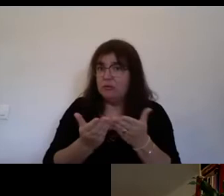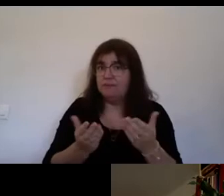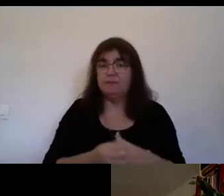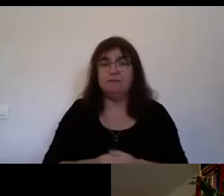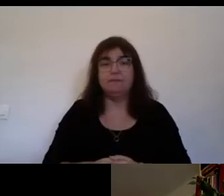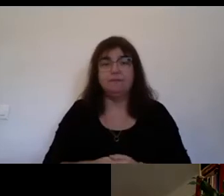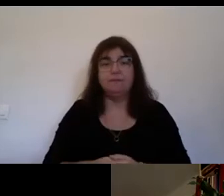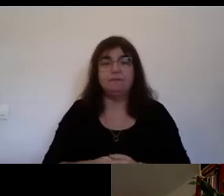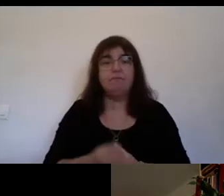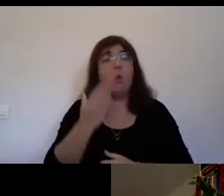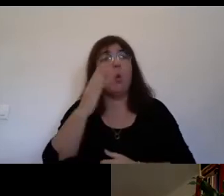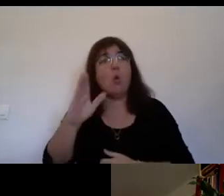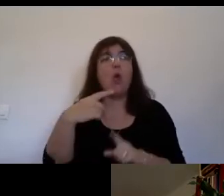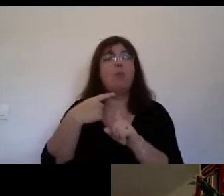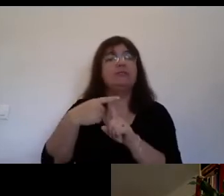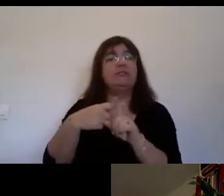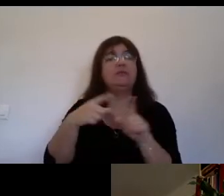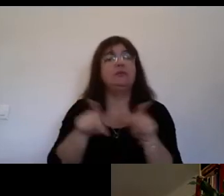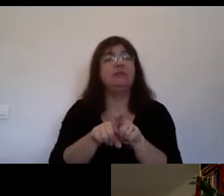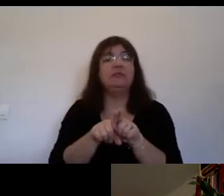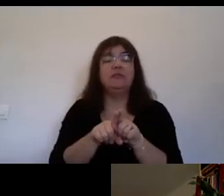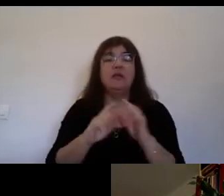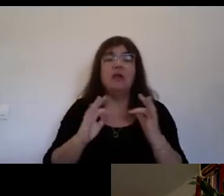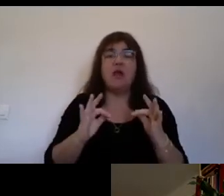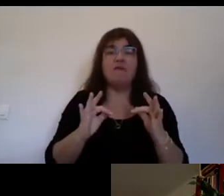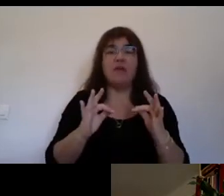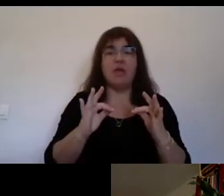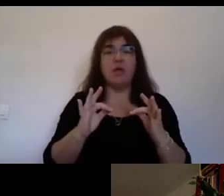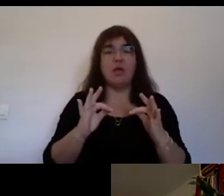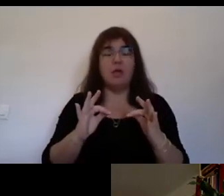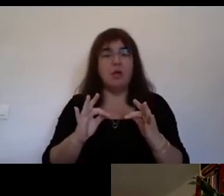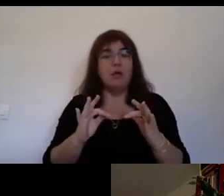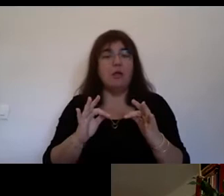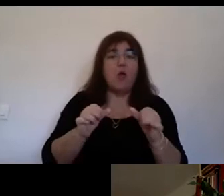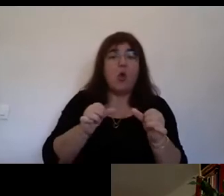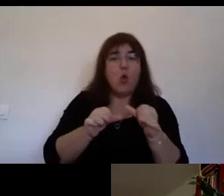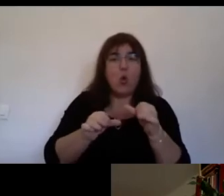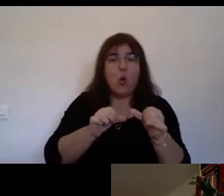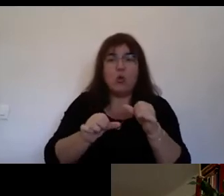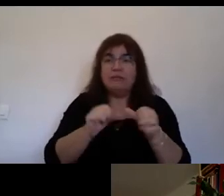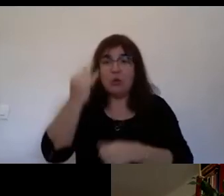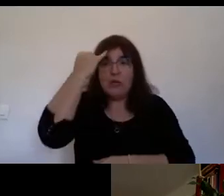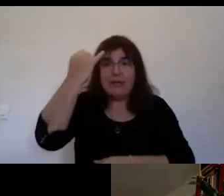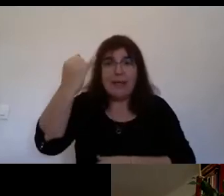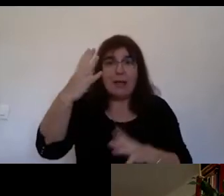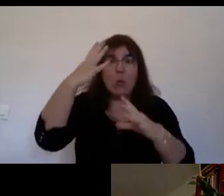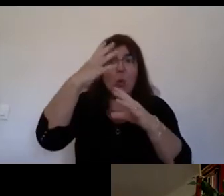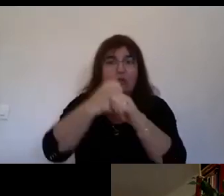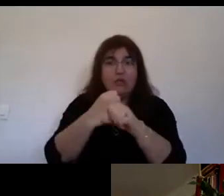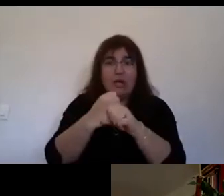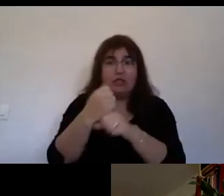un autre aspect positif aussi est celui des conditions idéales de concentration pour chacun des